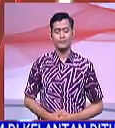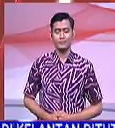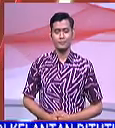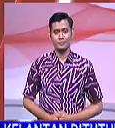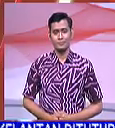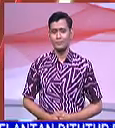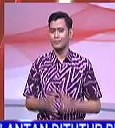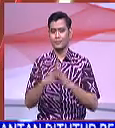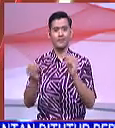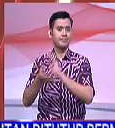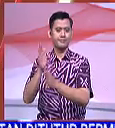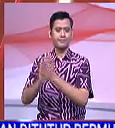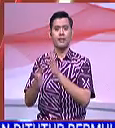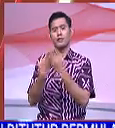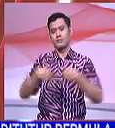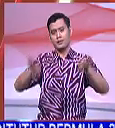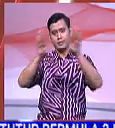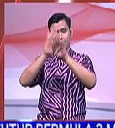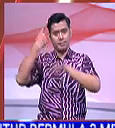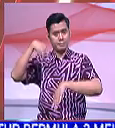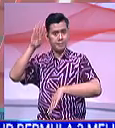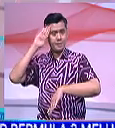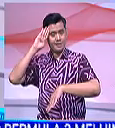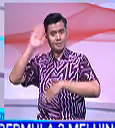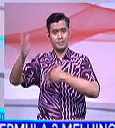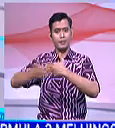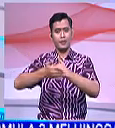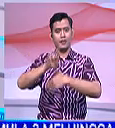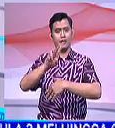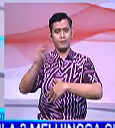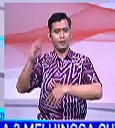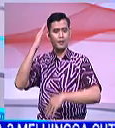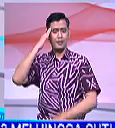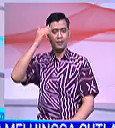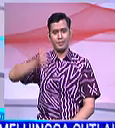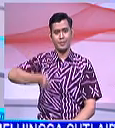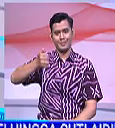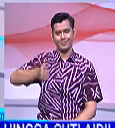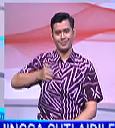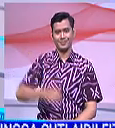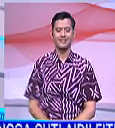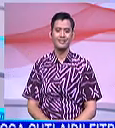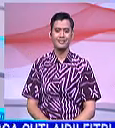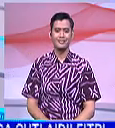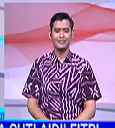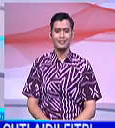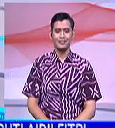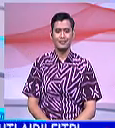Hai sekian paparan Bidadari berly's kembali ke angkasa Puri Assalamualaikum dan salam sejahtera